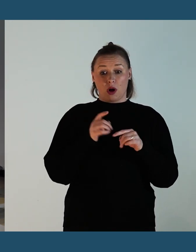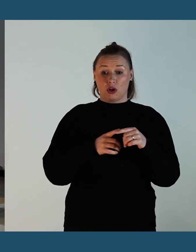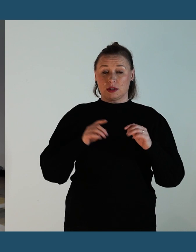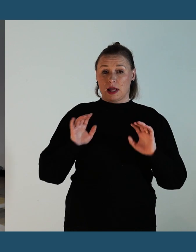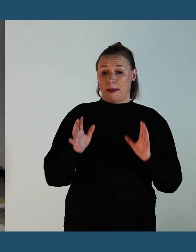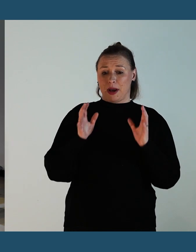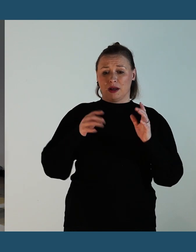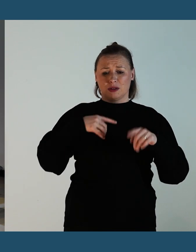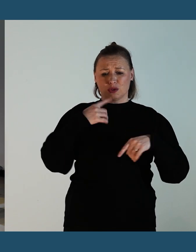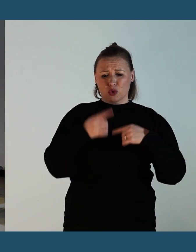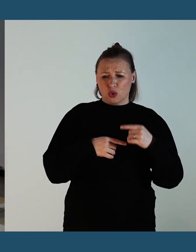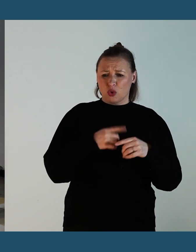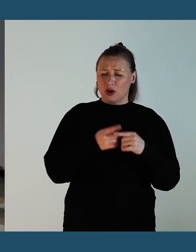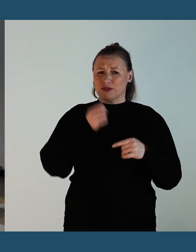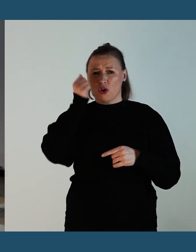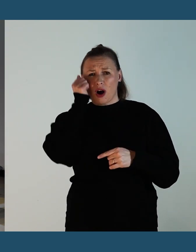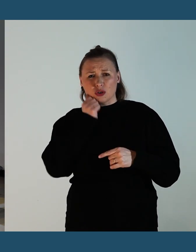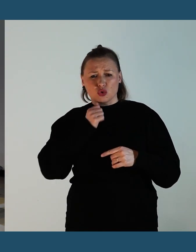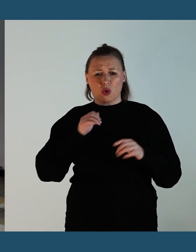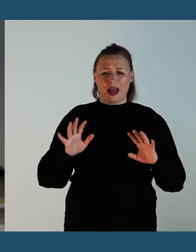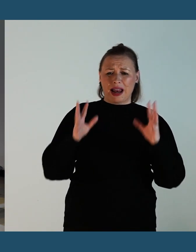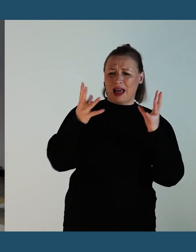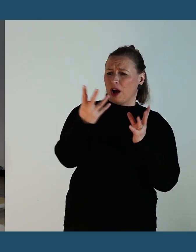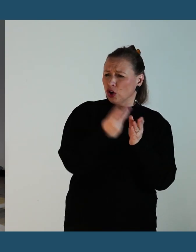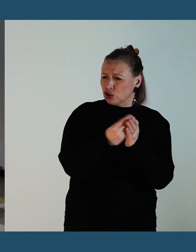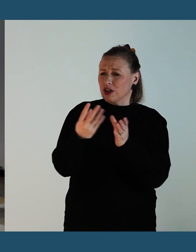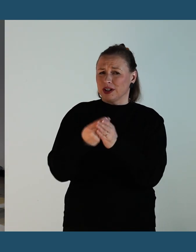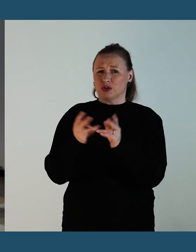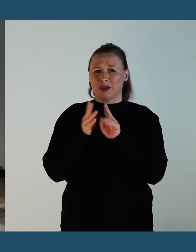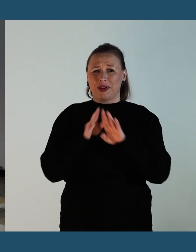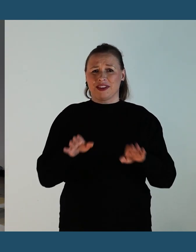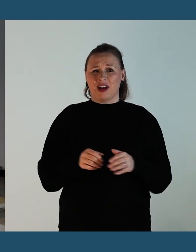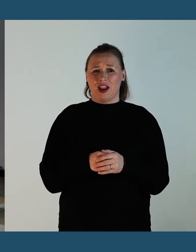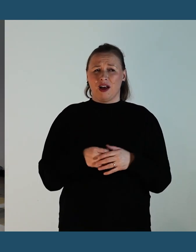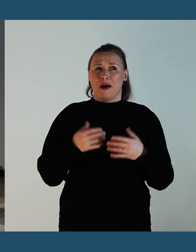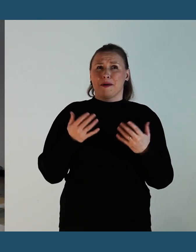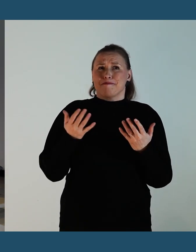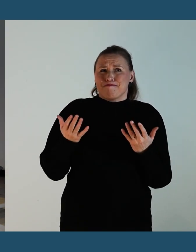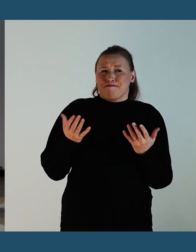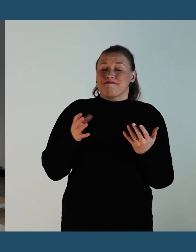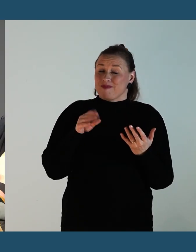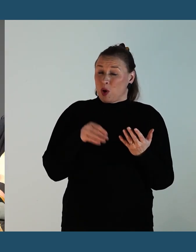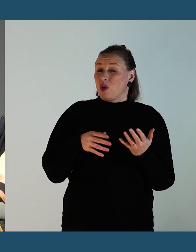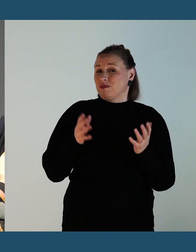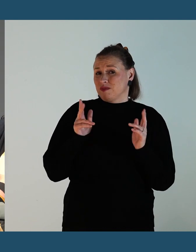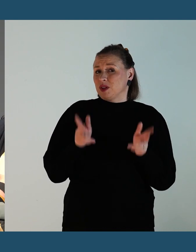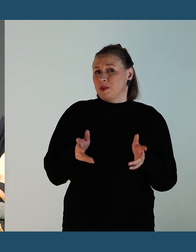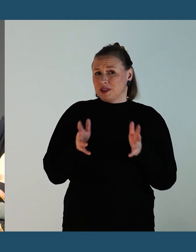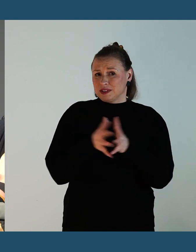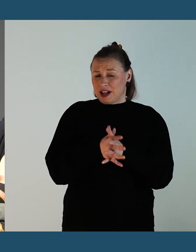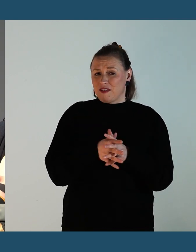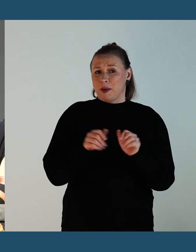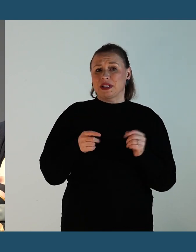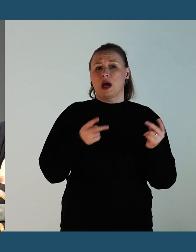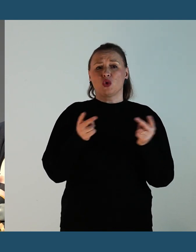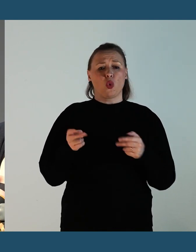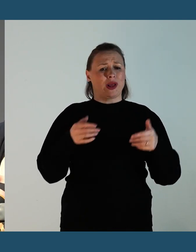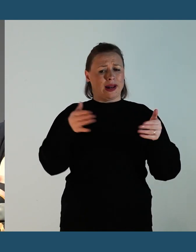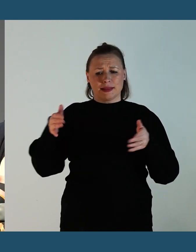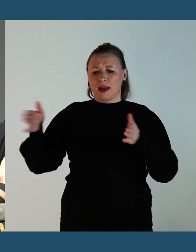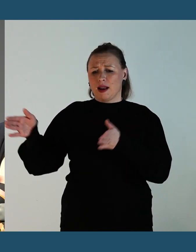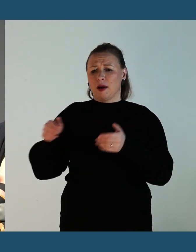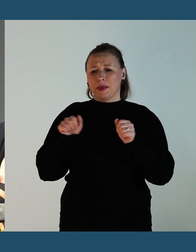että voisi asua ja elää ja olla osallinen samalla tavoin, niin on ihan selvää, että meidän niin kuin julkinen tila pitäisi olla